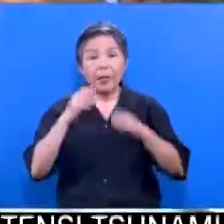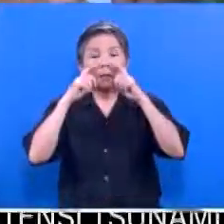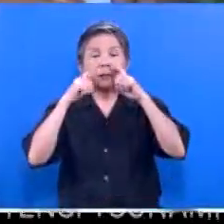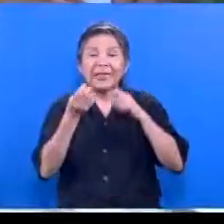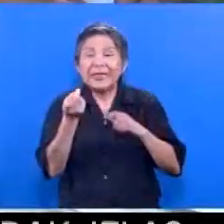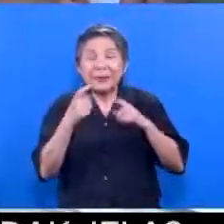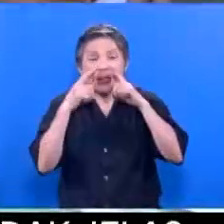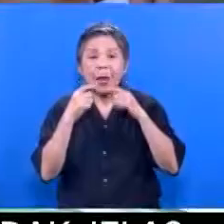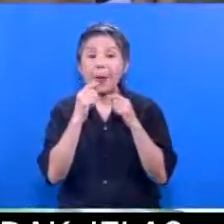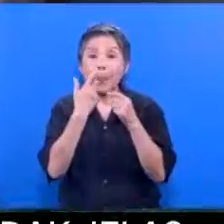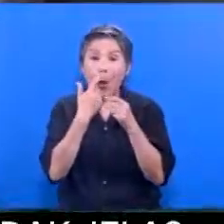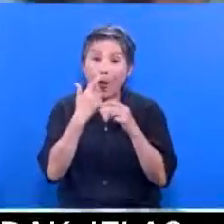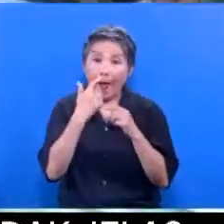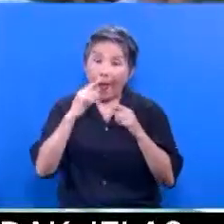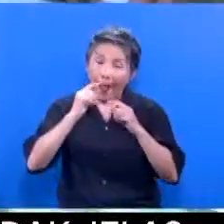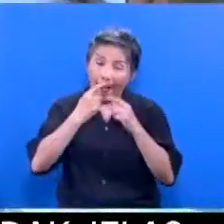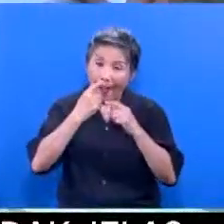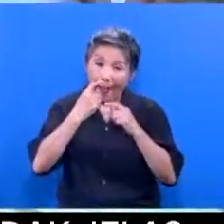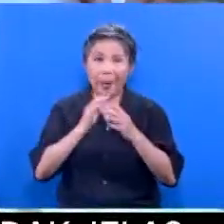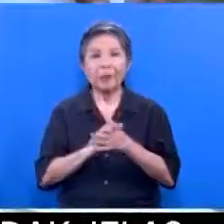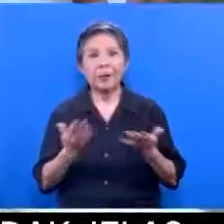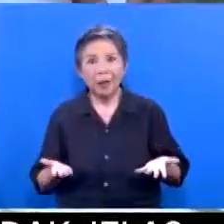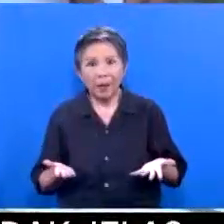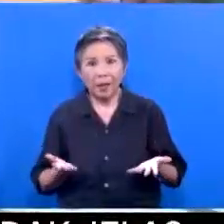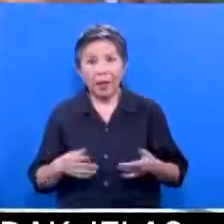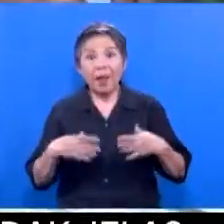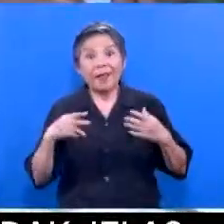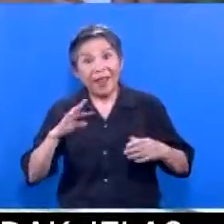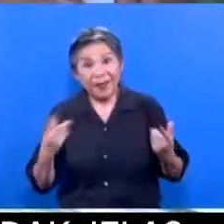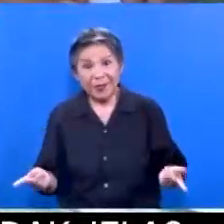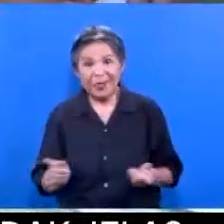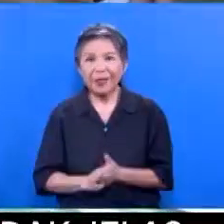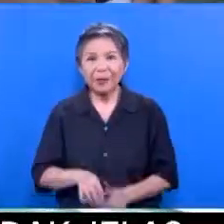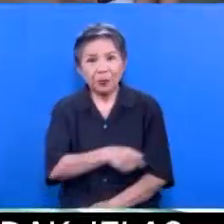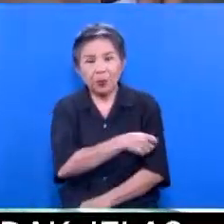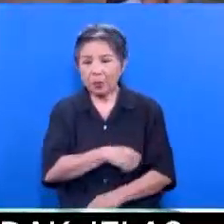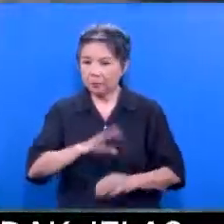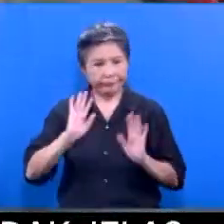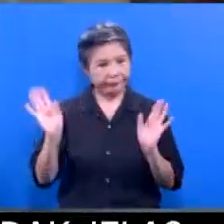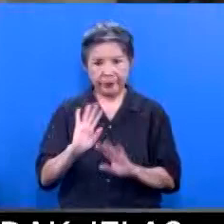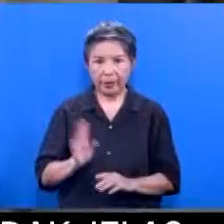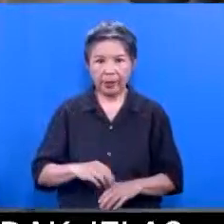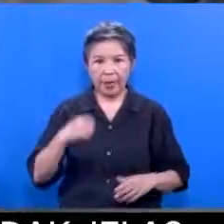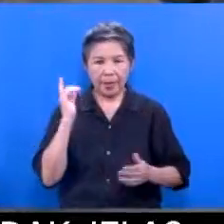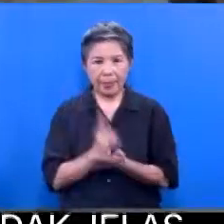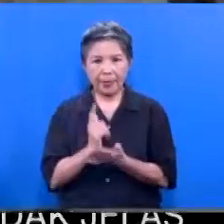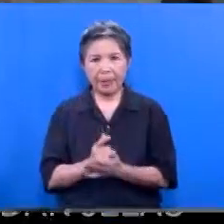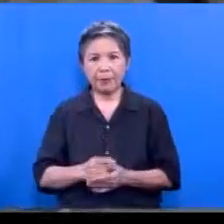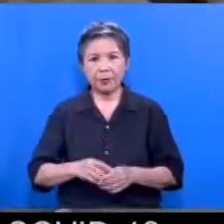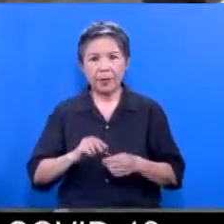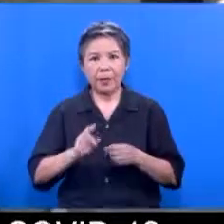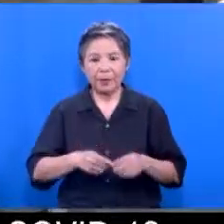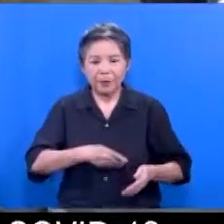maskernya sebentar lantaran ingin membersihkan kotoran di hidung. Namun alasan ini tidak digubris petugas. Sanksi sosial berupa